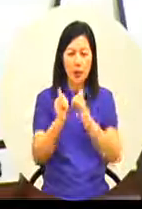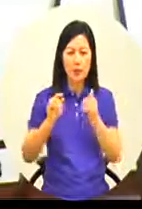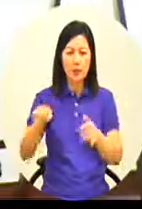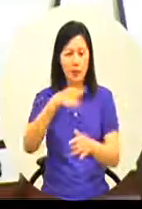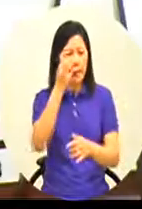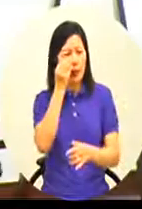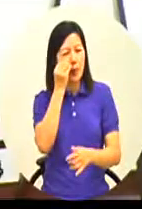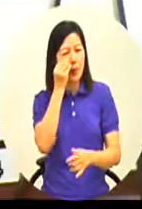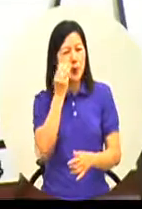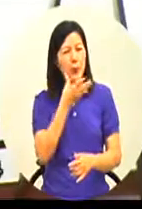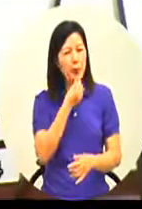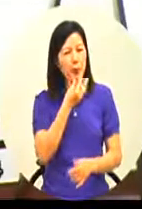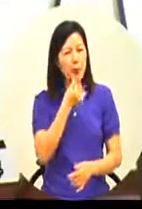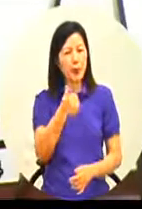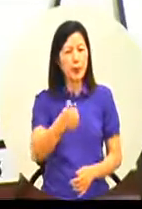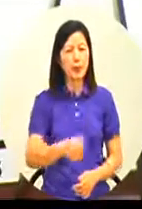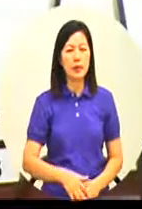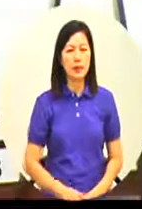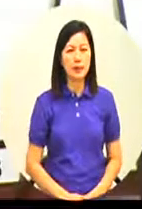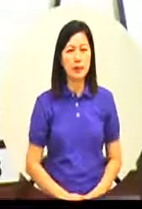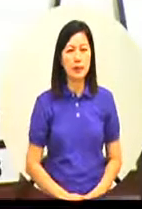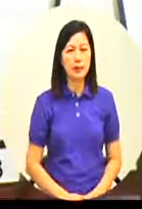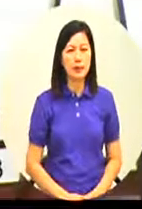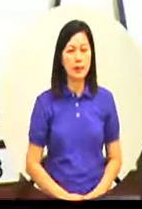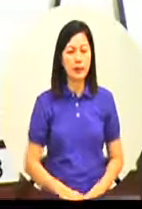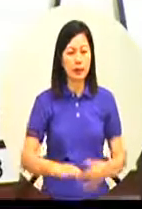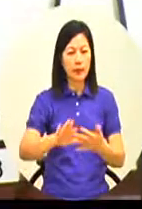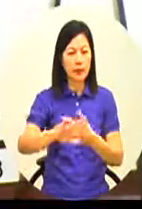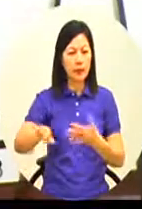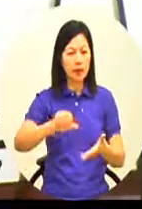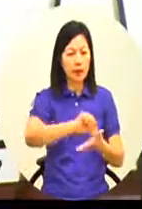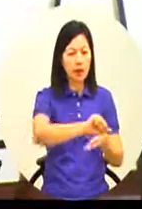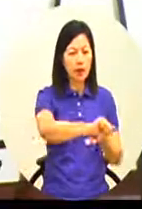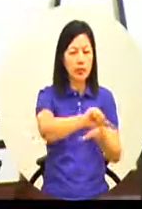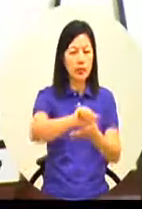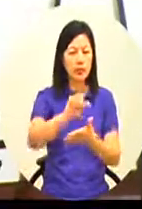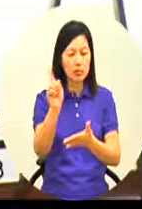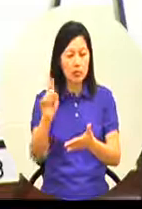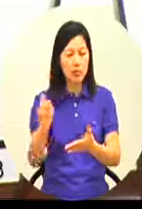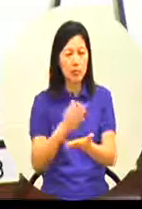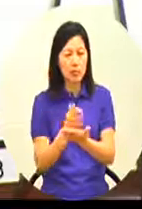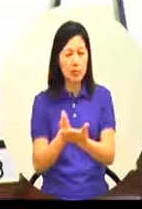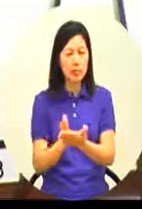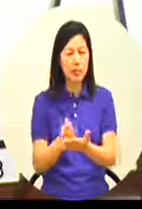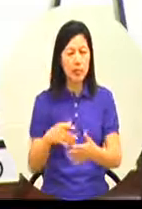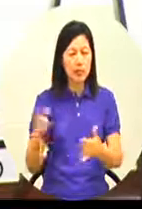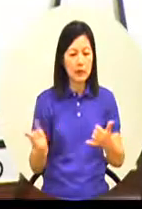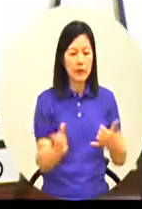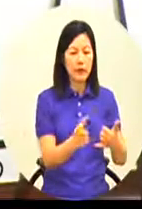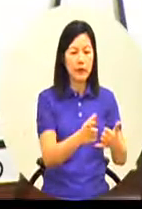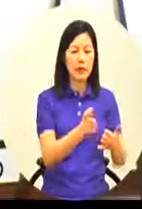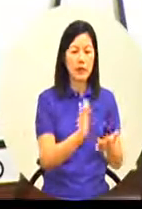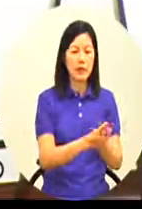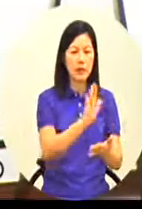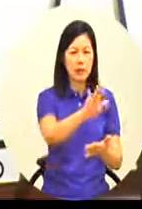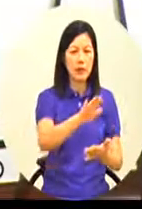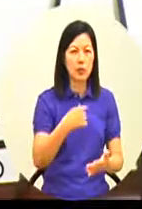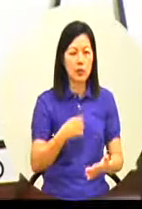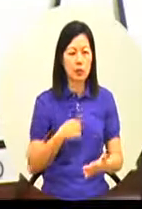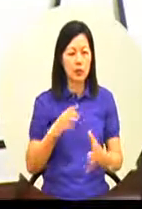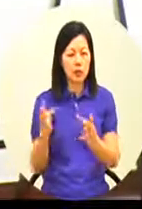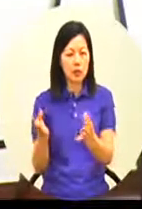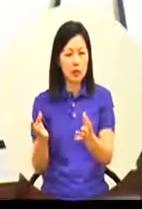种。那在其他的地方种什么样的树种，我想在这一次的风灾里面，我那天也在节目里面